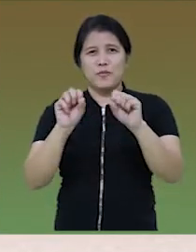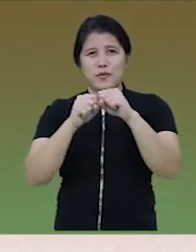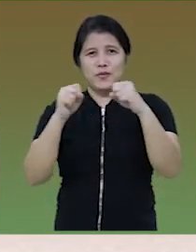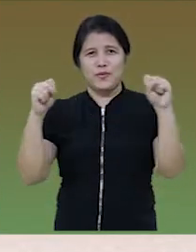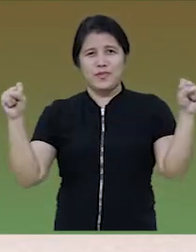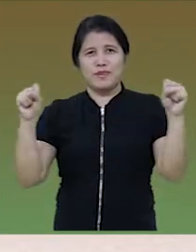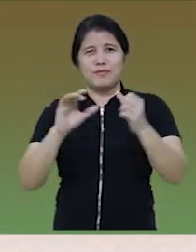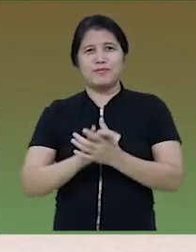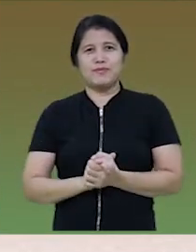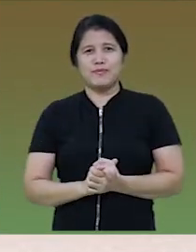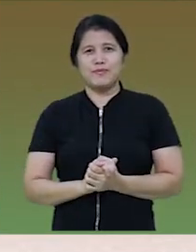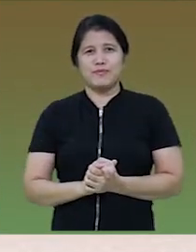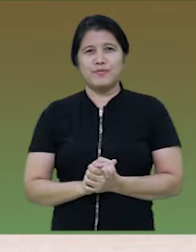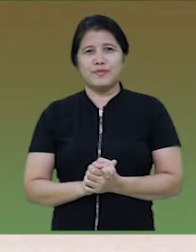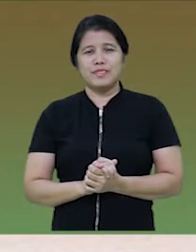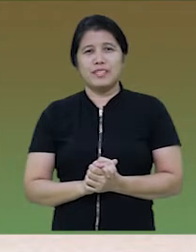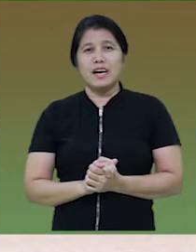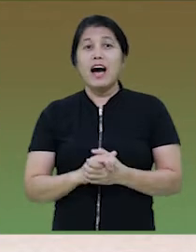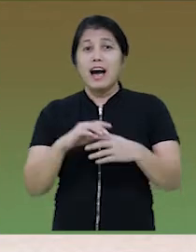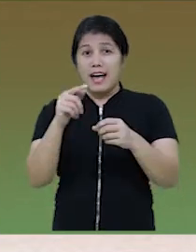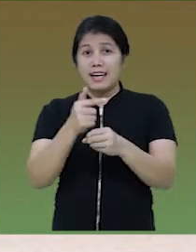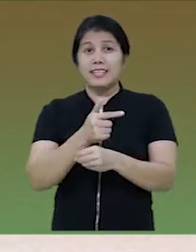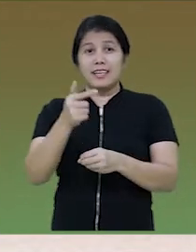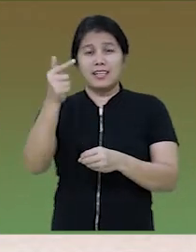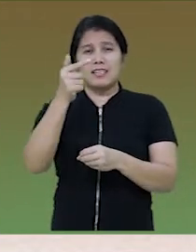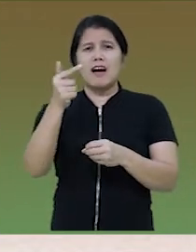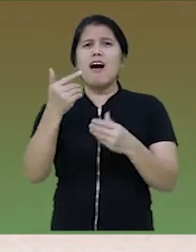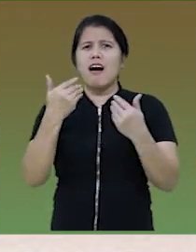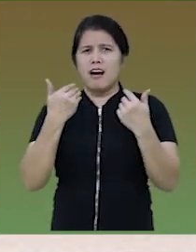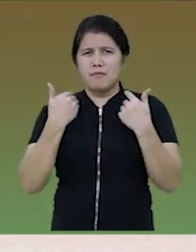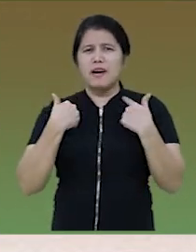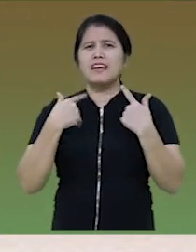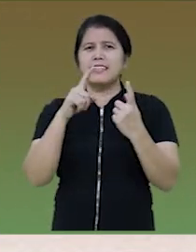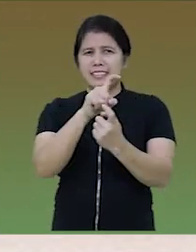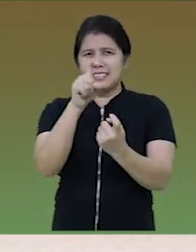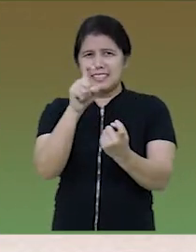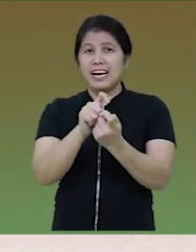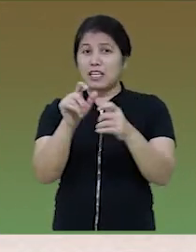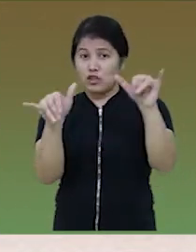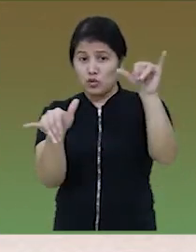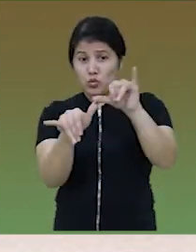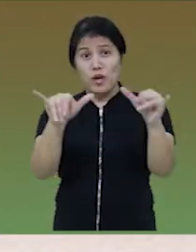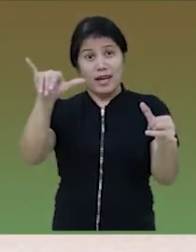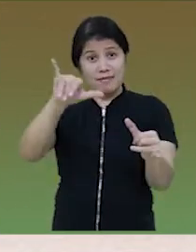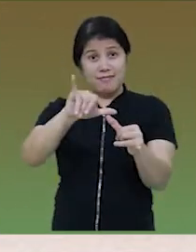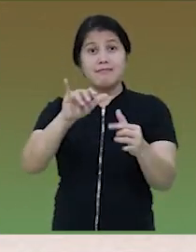Ikatlong pangungusap, ang gas ay may tiyak na sukat.